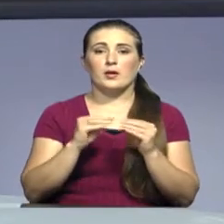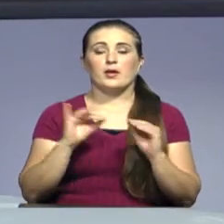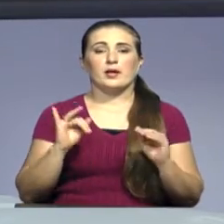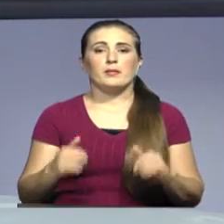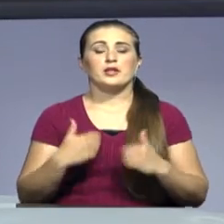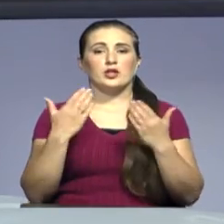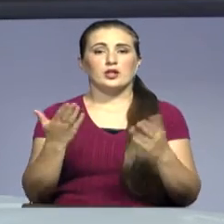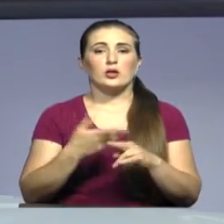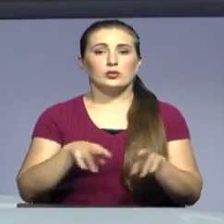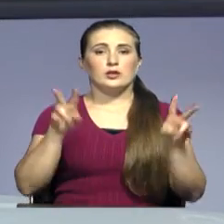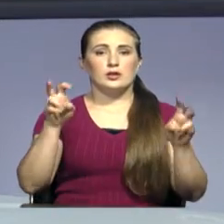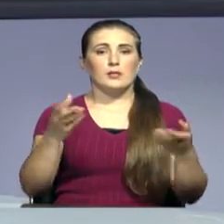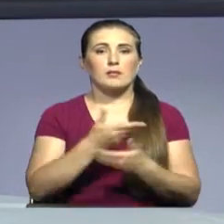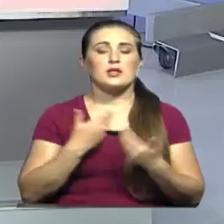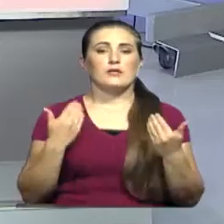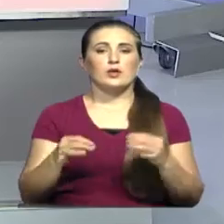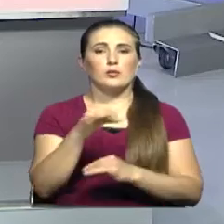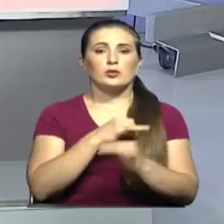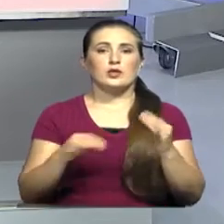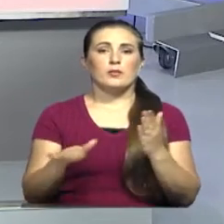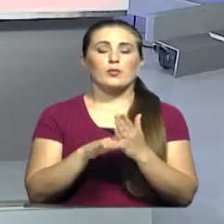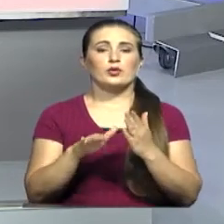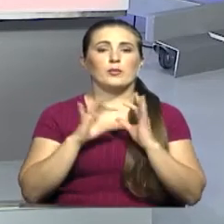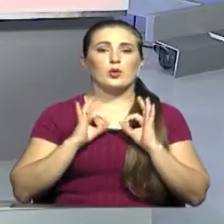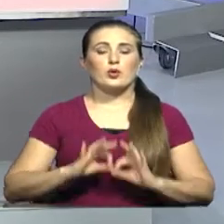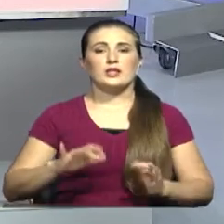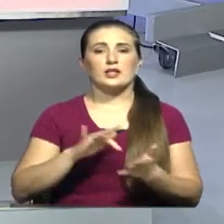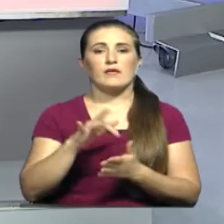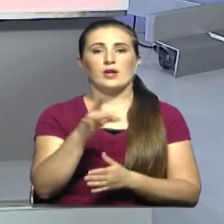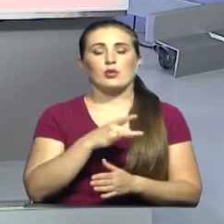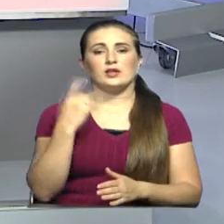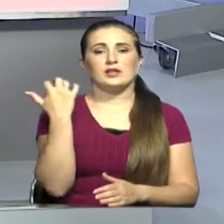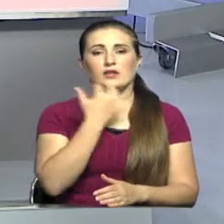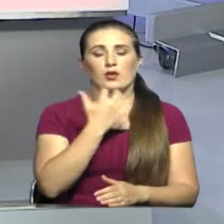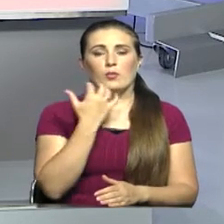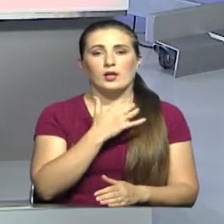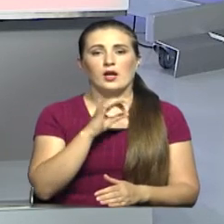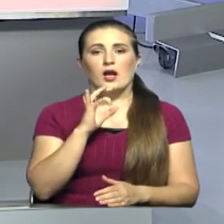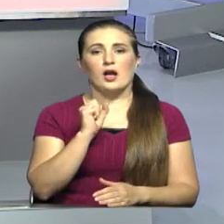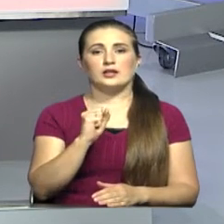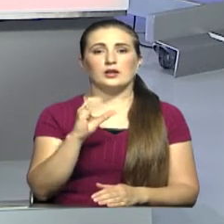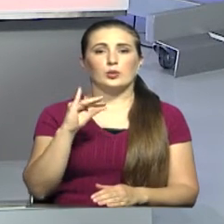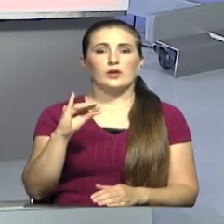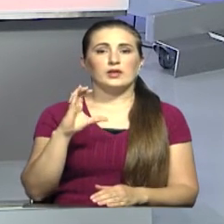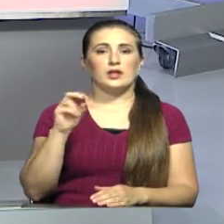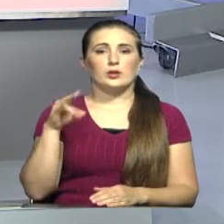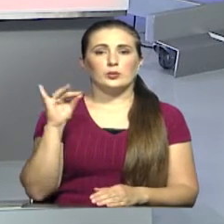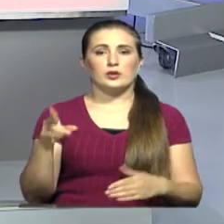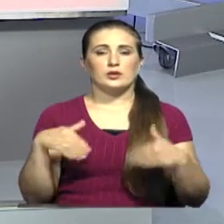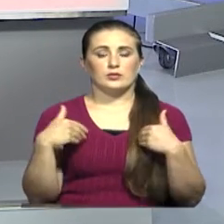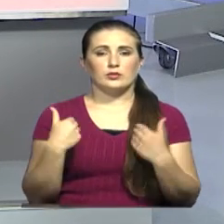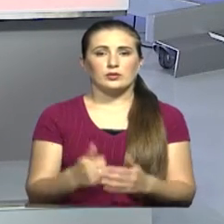предложениями. Эту тему мы сегодня обсудим с помощником прокурора Центрального района Симферополя Александрой Юрьевной Сердюк.